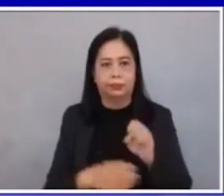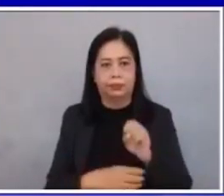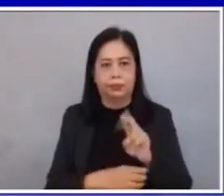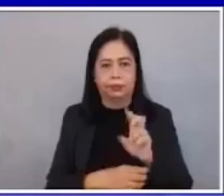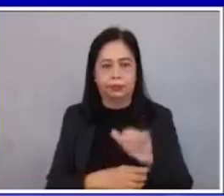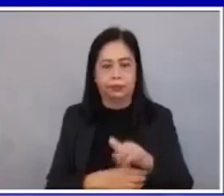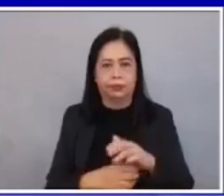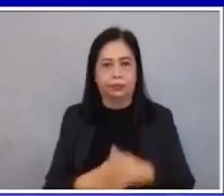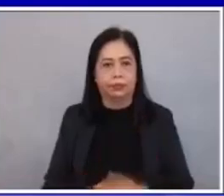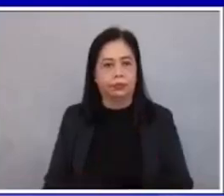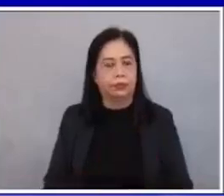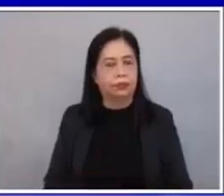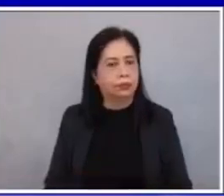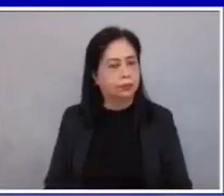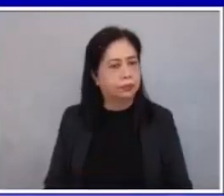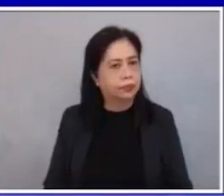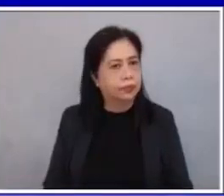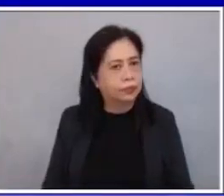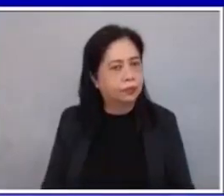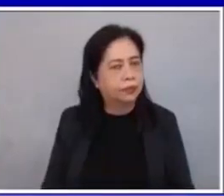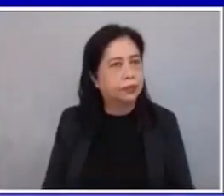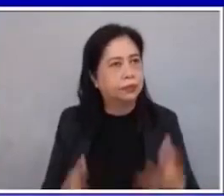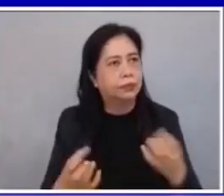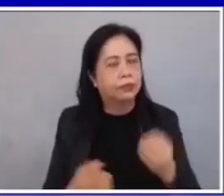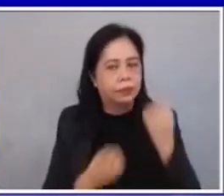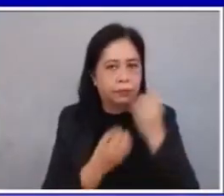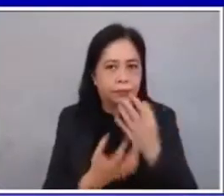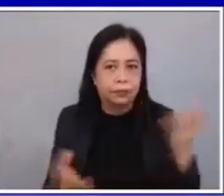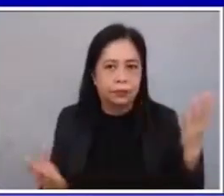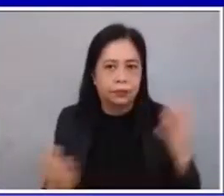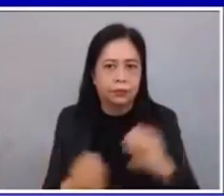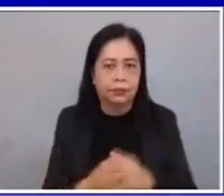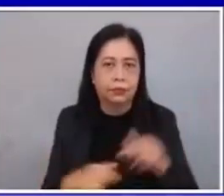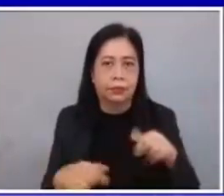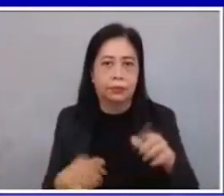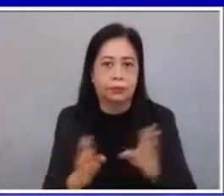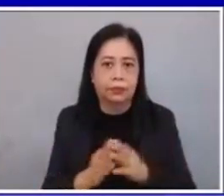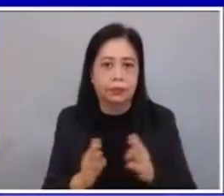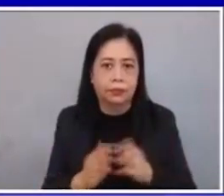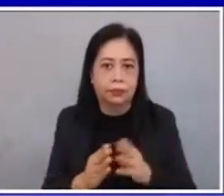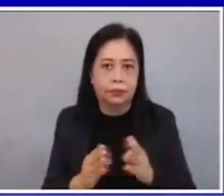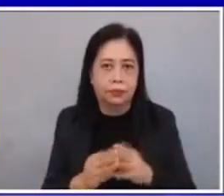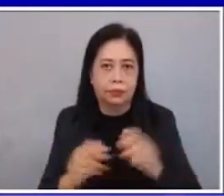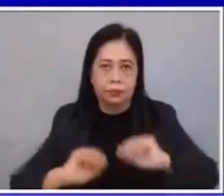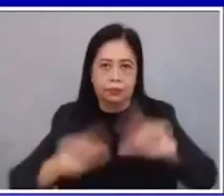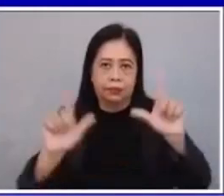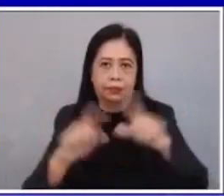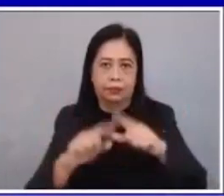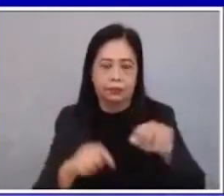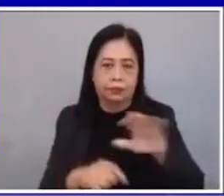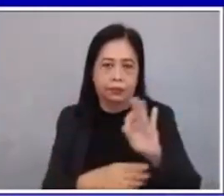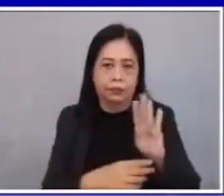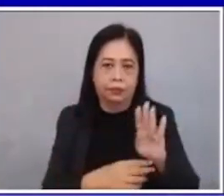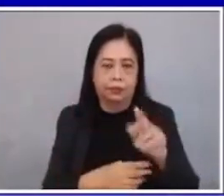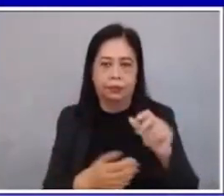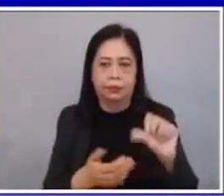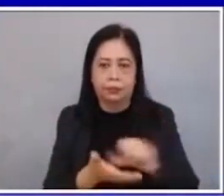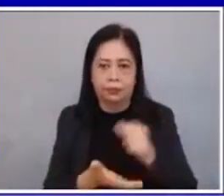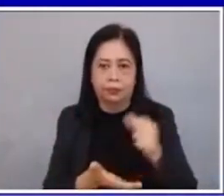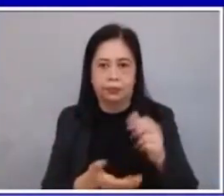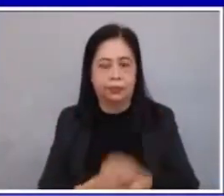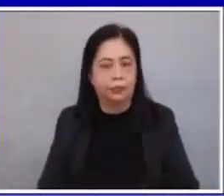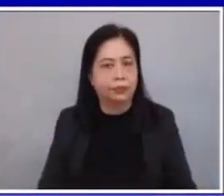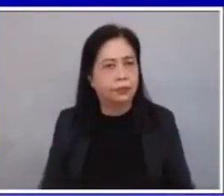host. Nais po namin ipaalam na itong press conference ay live stream sa PSA Facebook page at ang mga